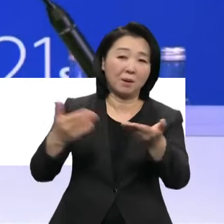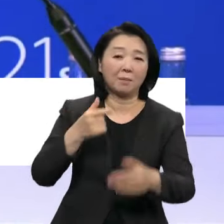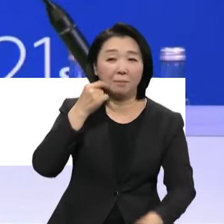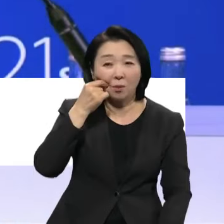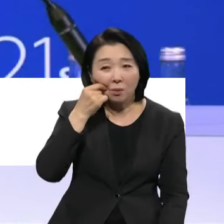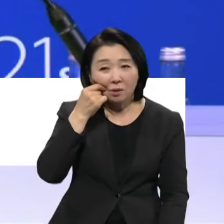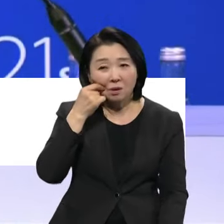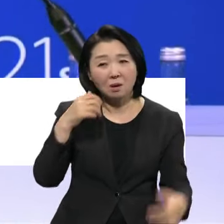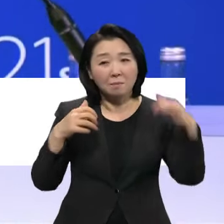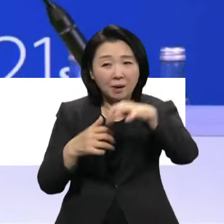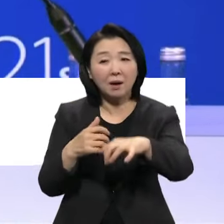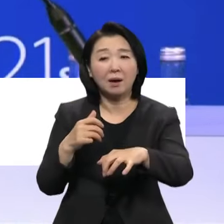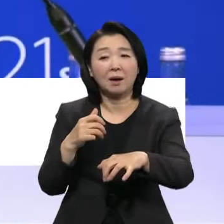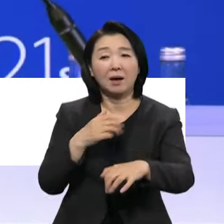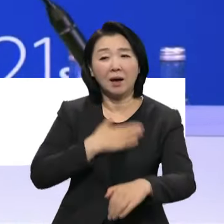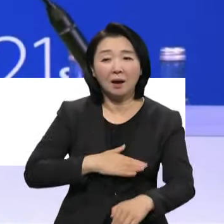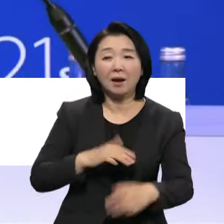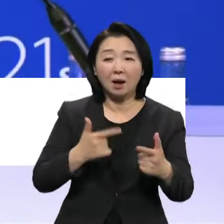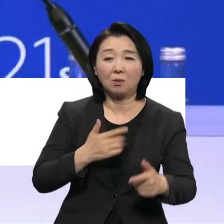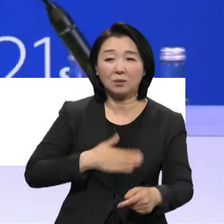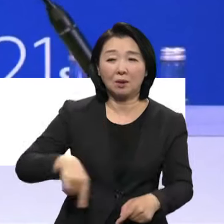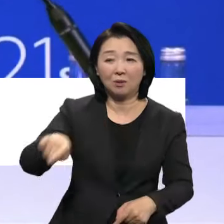는 미국이러시아본토공격에대한제한을해제한것에감사하지만